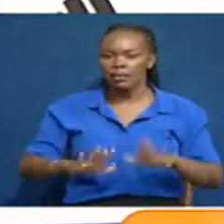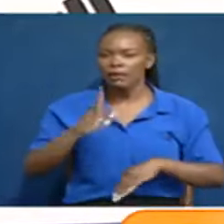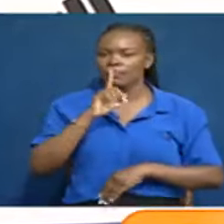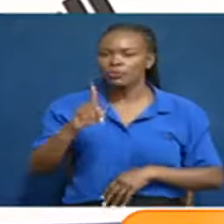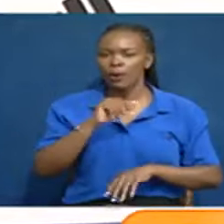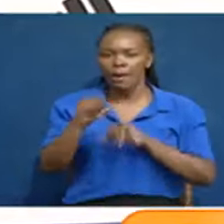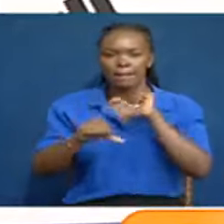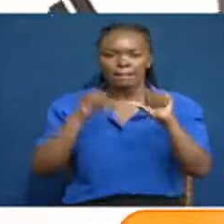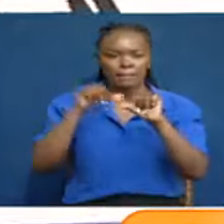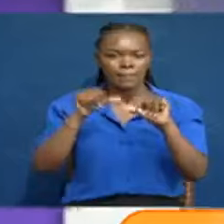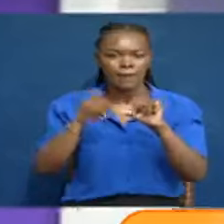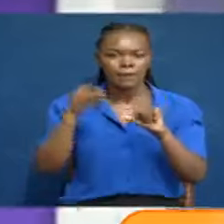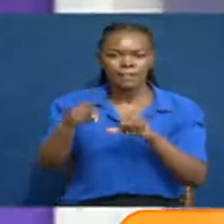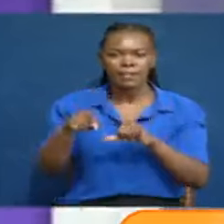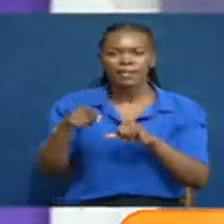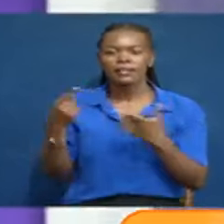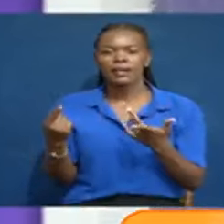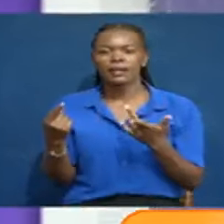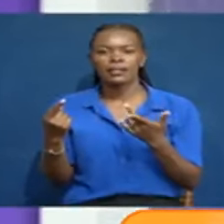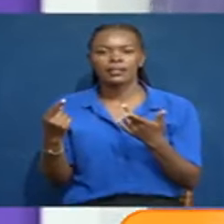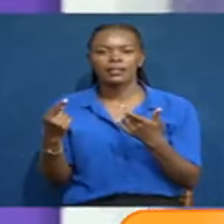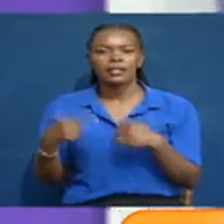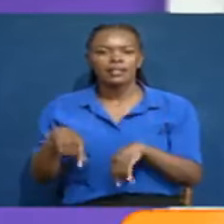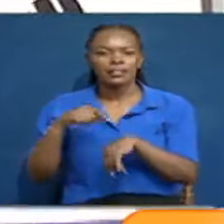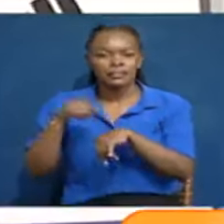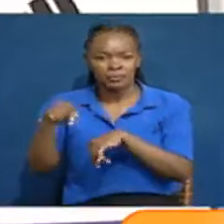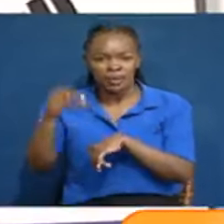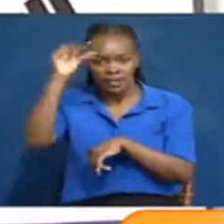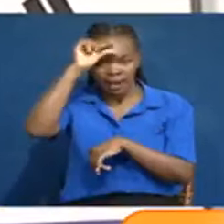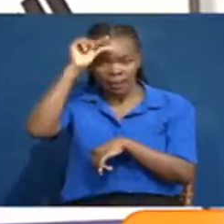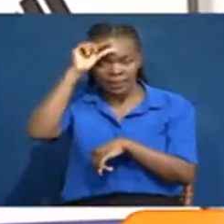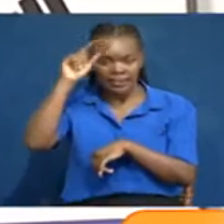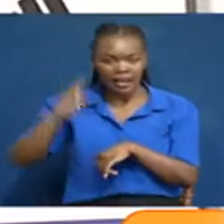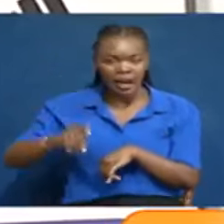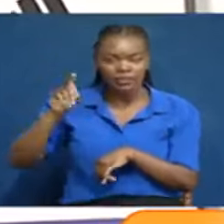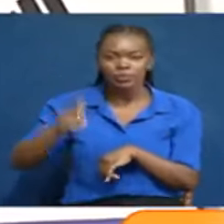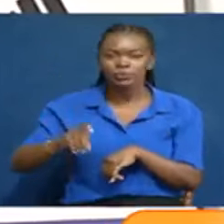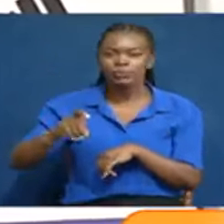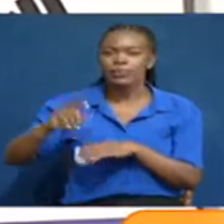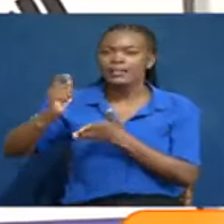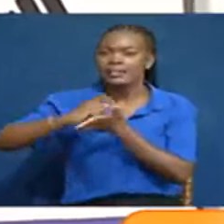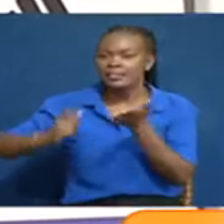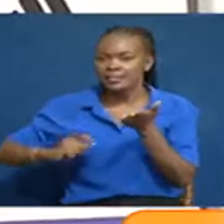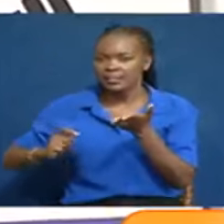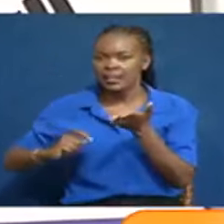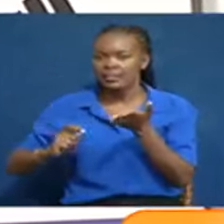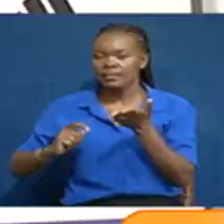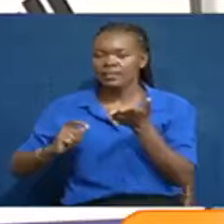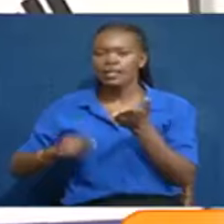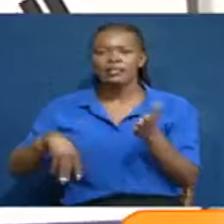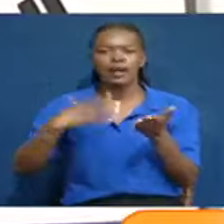government support about the tournament. The government has to sign 8